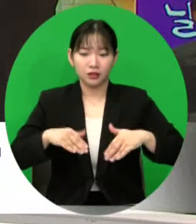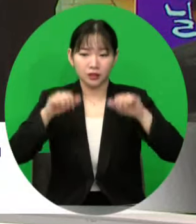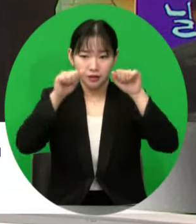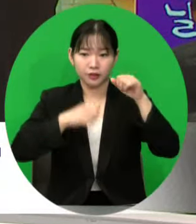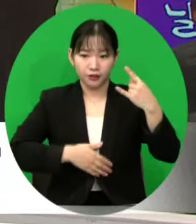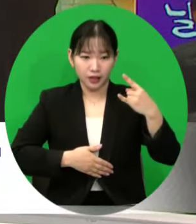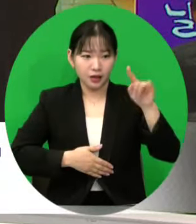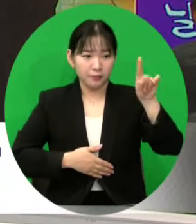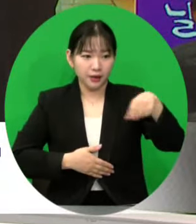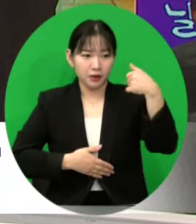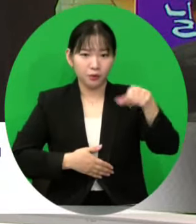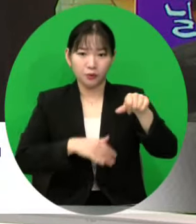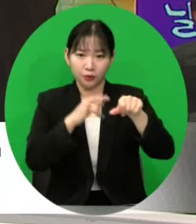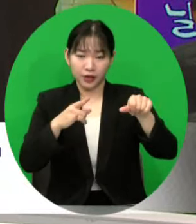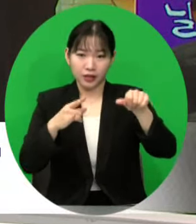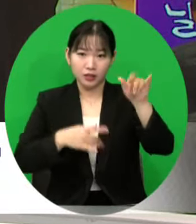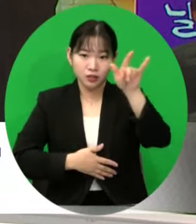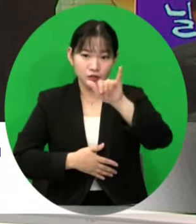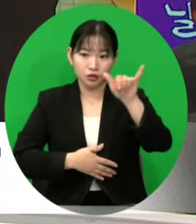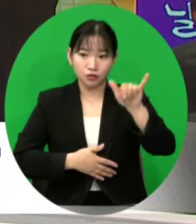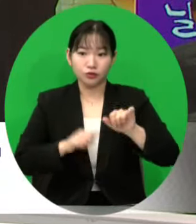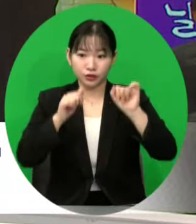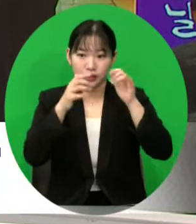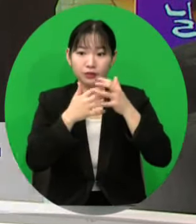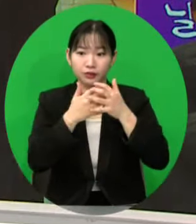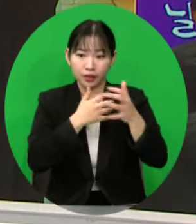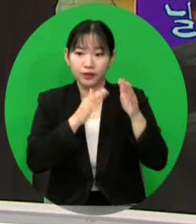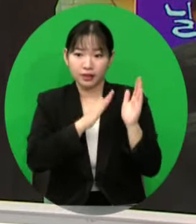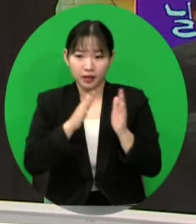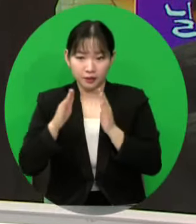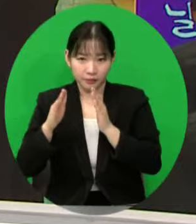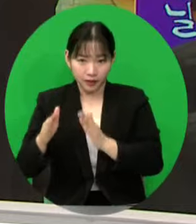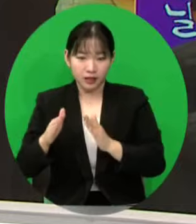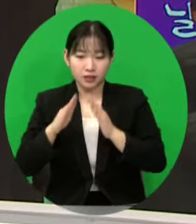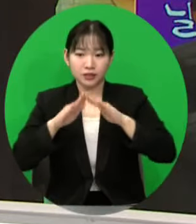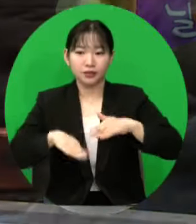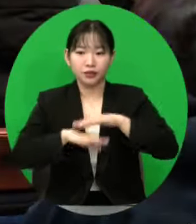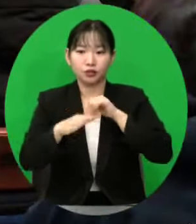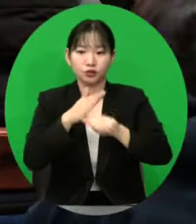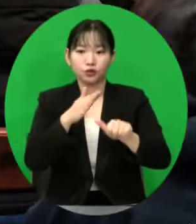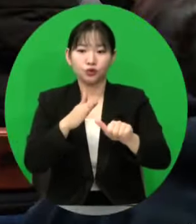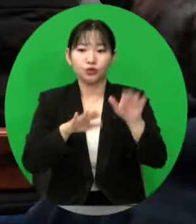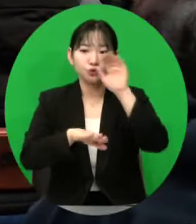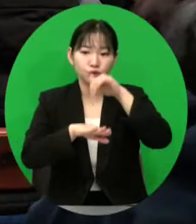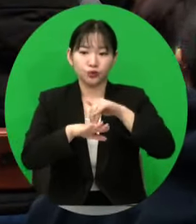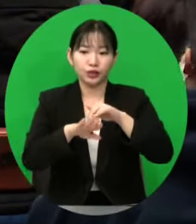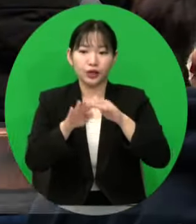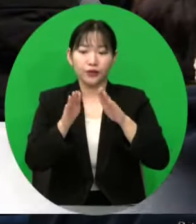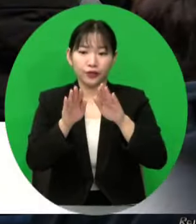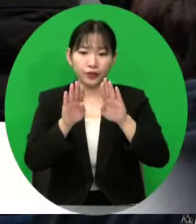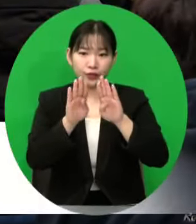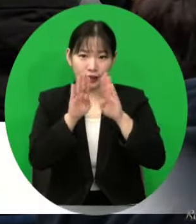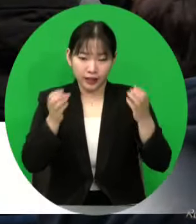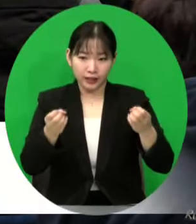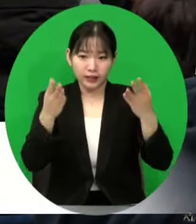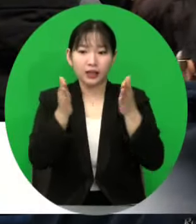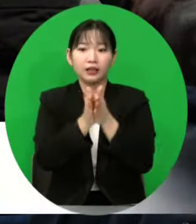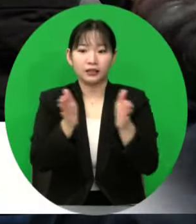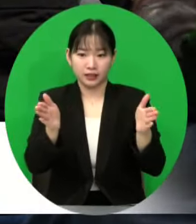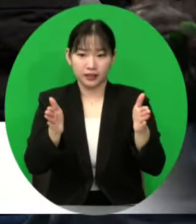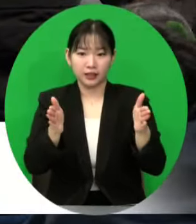전남체육회는 제105회 전국체육대회를 대비한 전남선수단 훈련 개시식을 열었습니다. 오늘 행사에